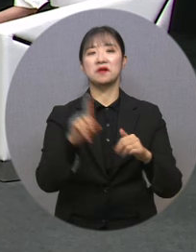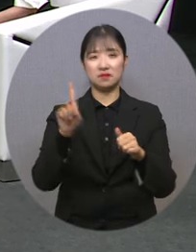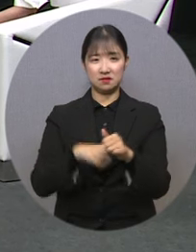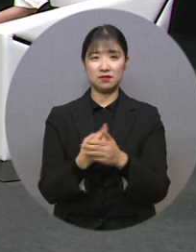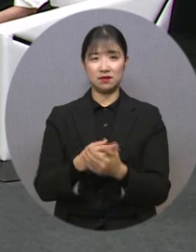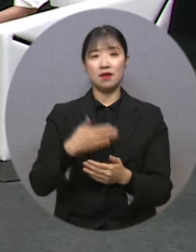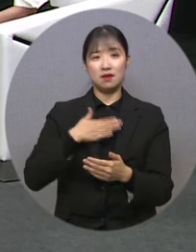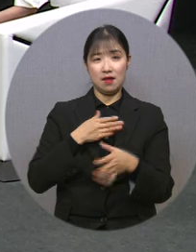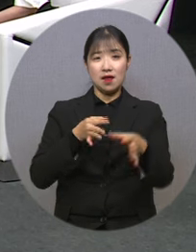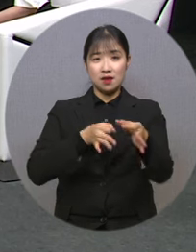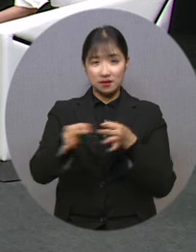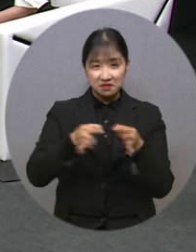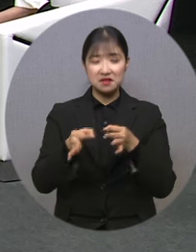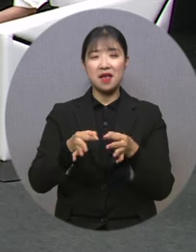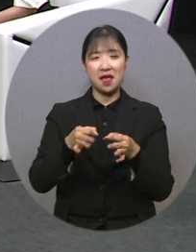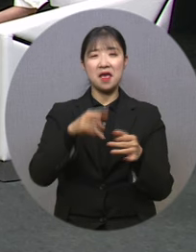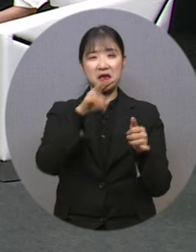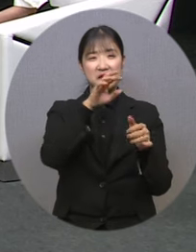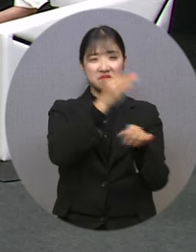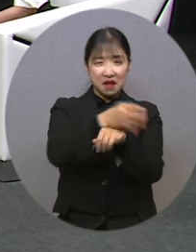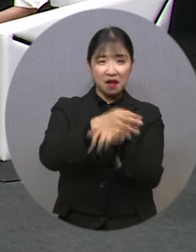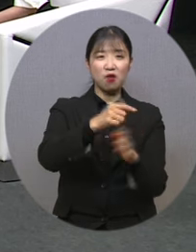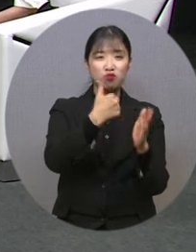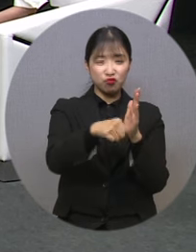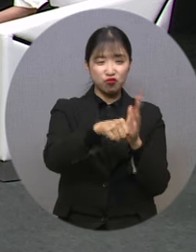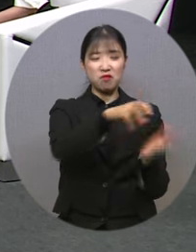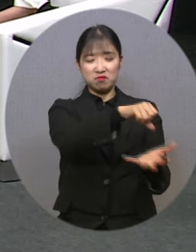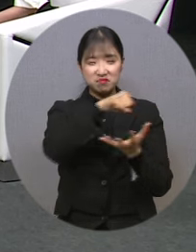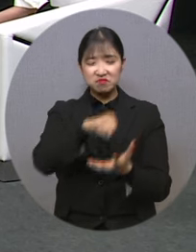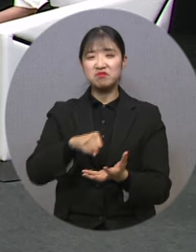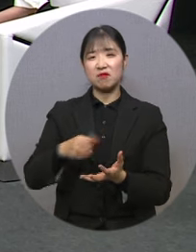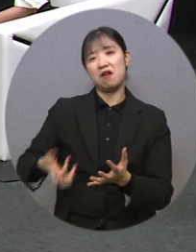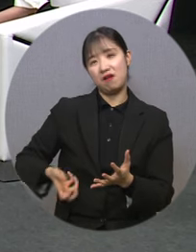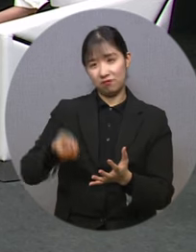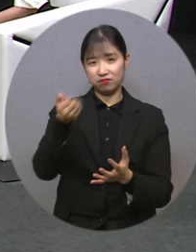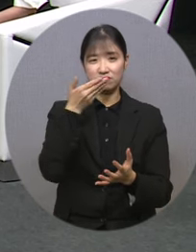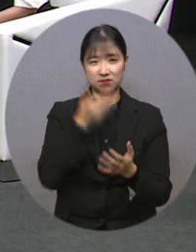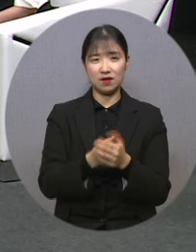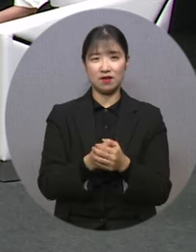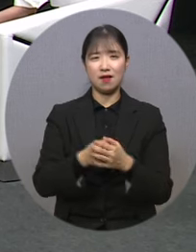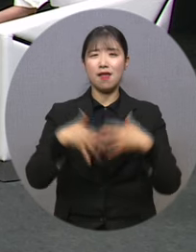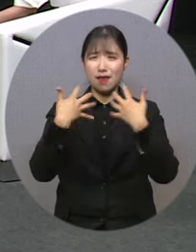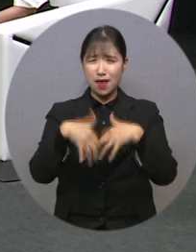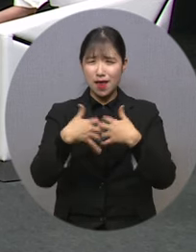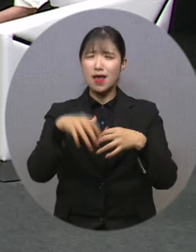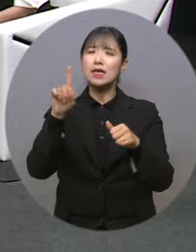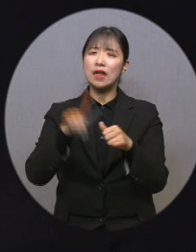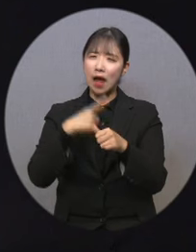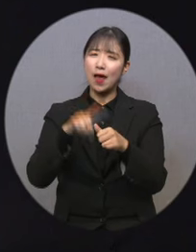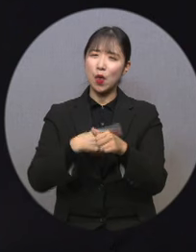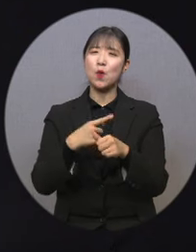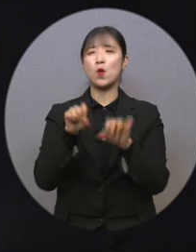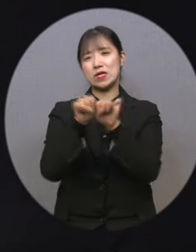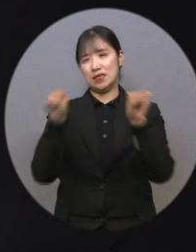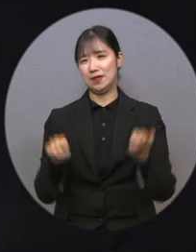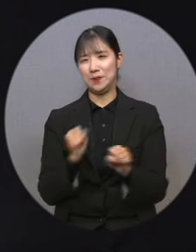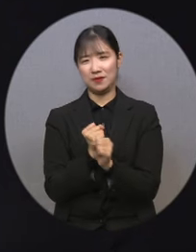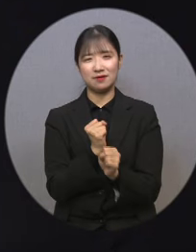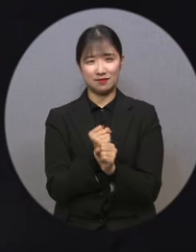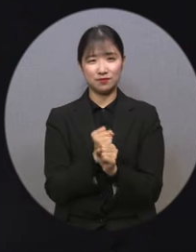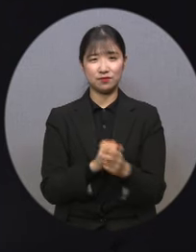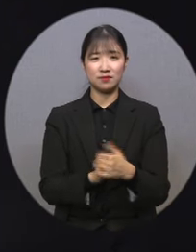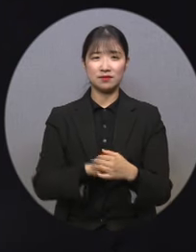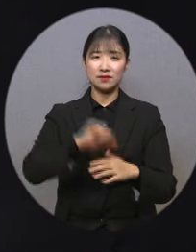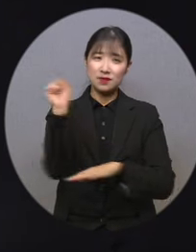물건은 별도로 캐리어가 있어요. 올라옵니다. 그러니까 아주 전부 전자동 시스템인데 자동차